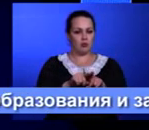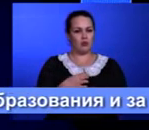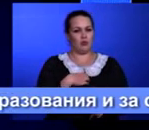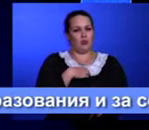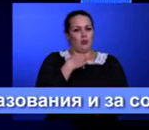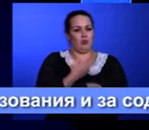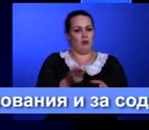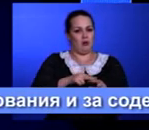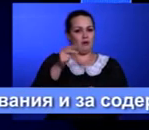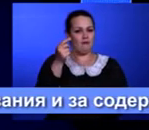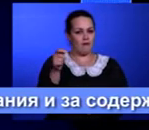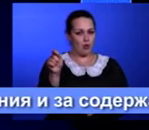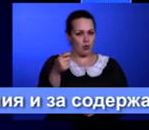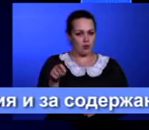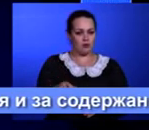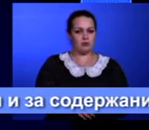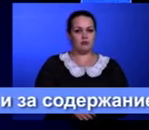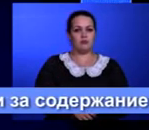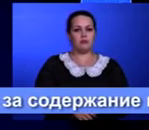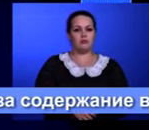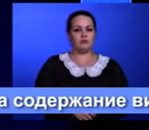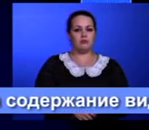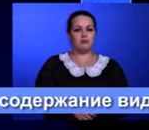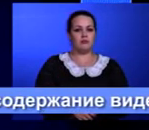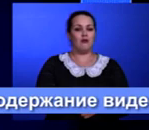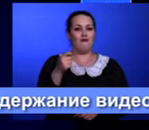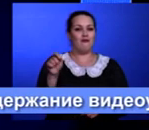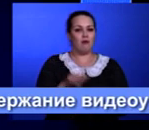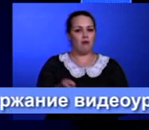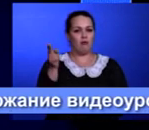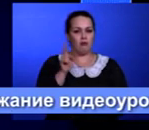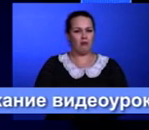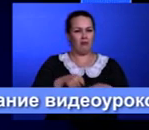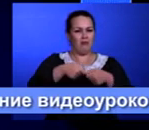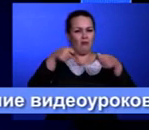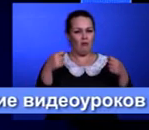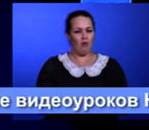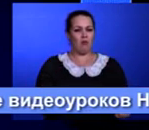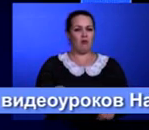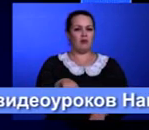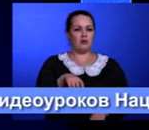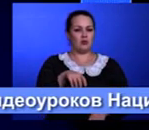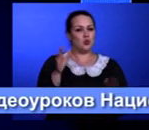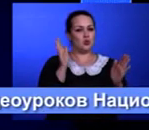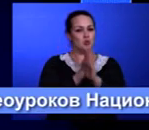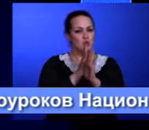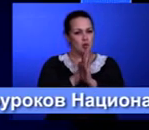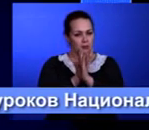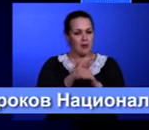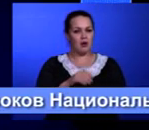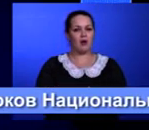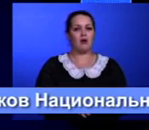события война это сломленные судьбы война